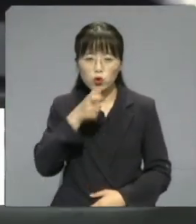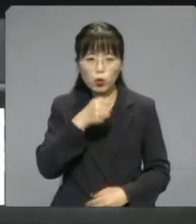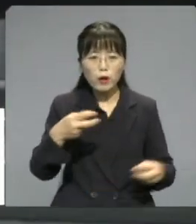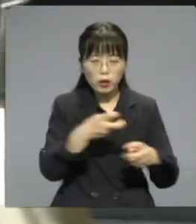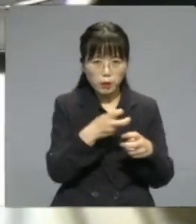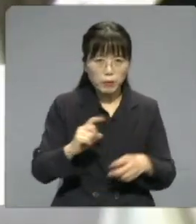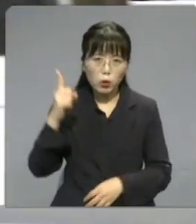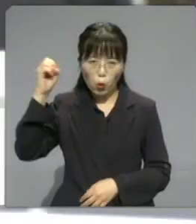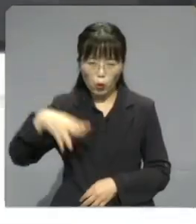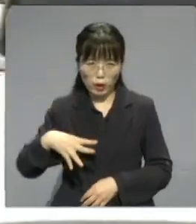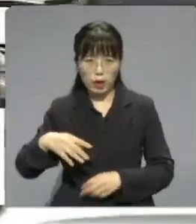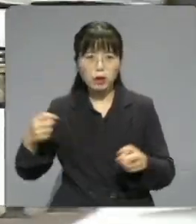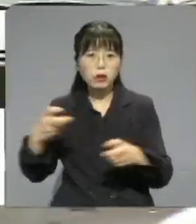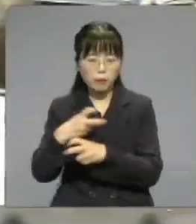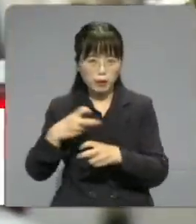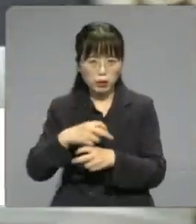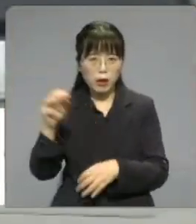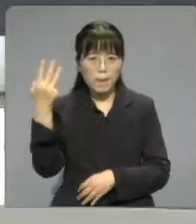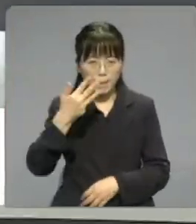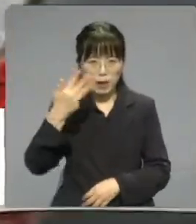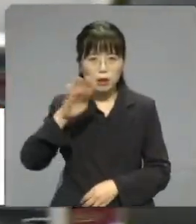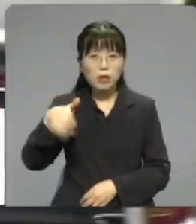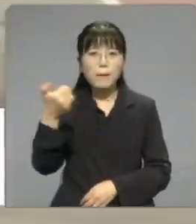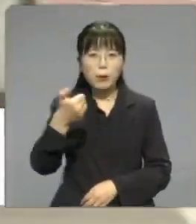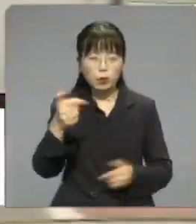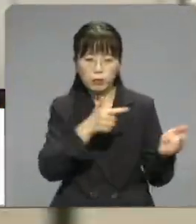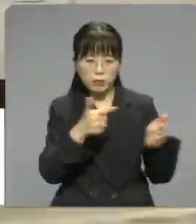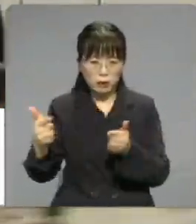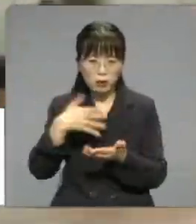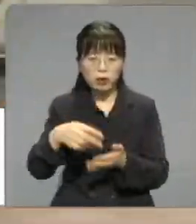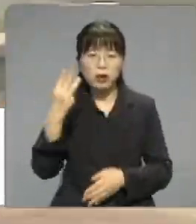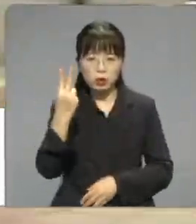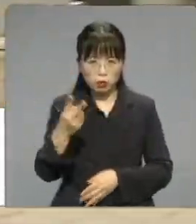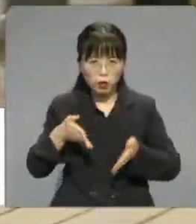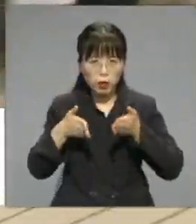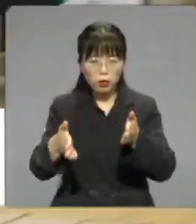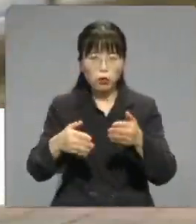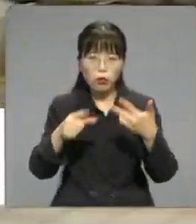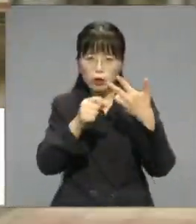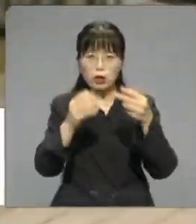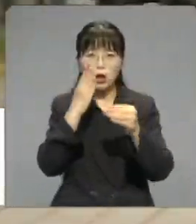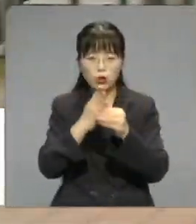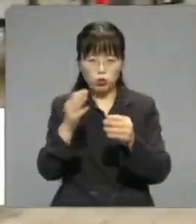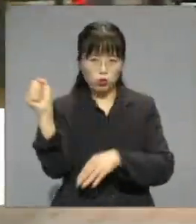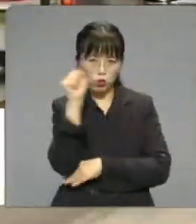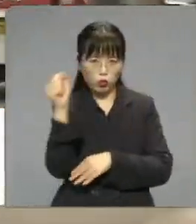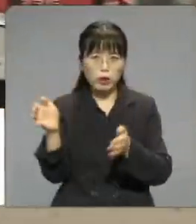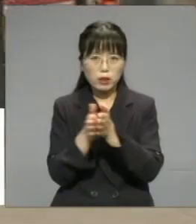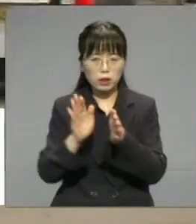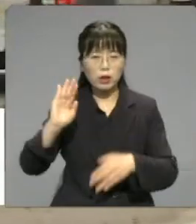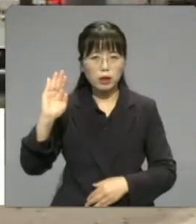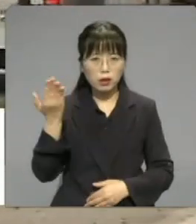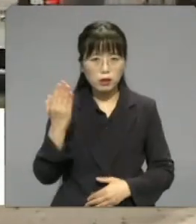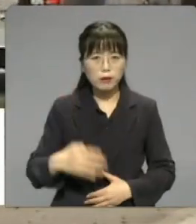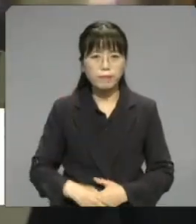수원터미널에서 고양터미널까지 운행하는 8,450번 등 2개 노선은 7월 중 운행을 시작합니다.